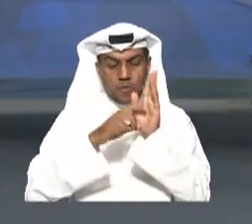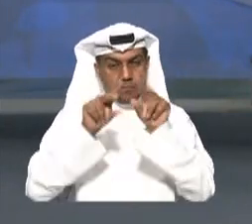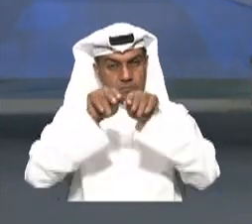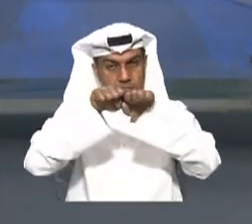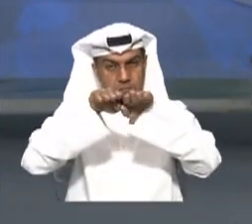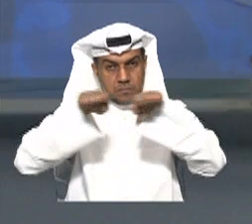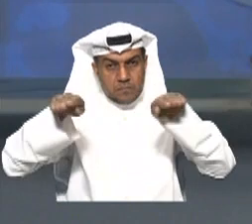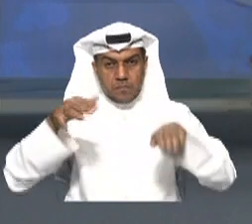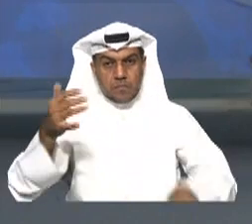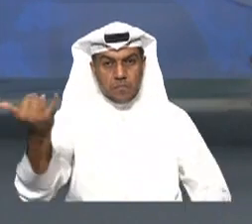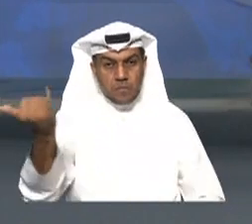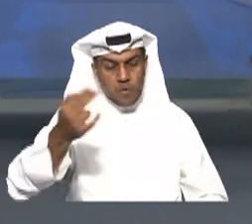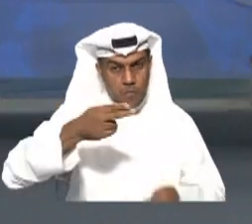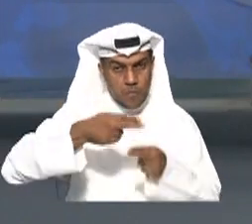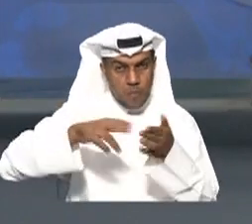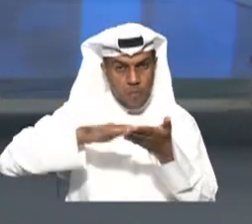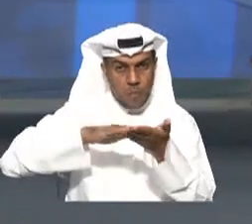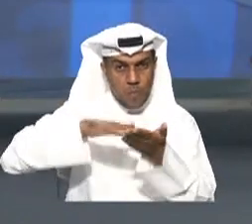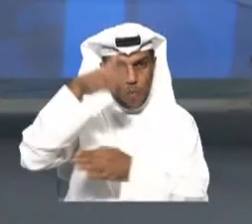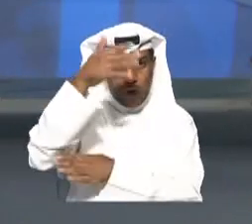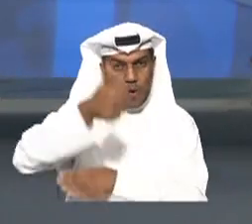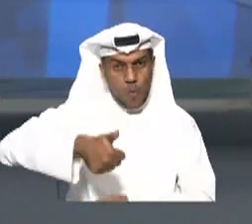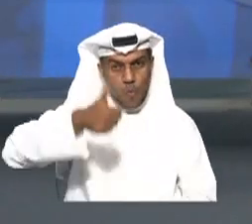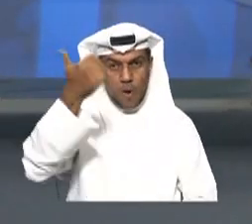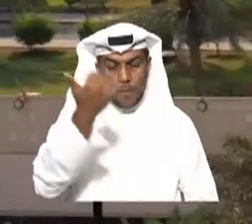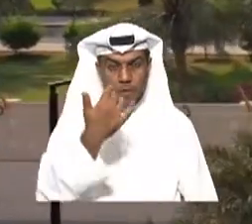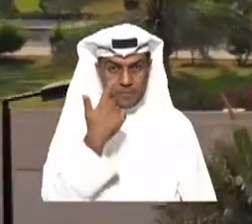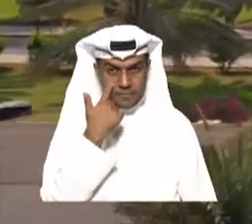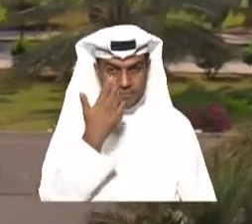يدعم الحفاظ على سلامة المواطنين.